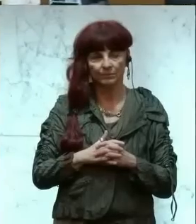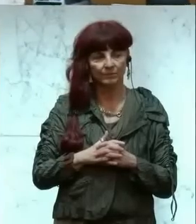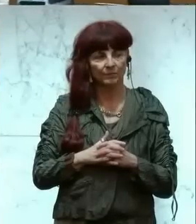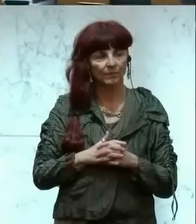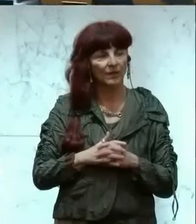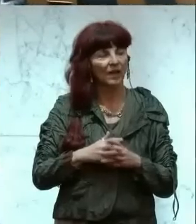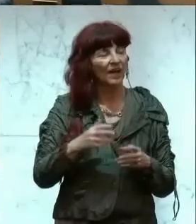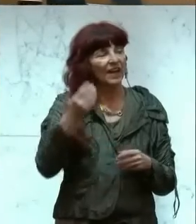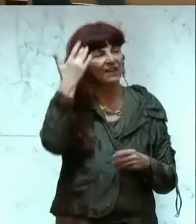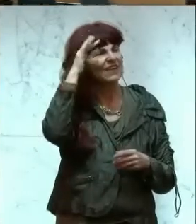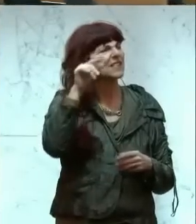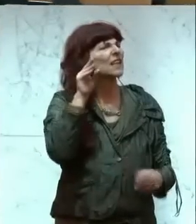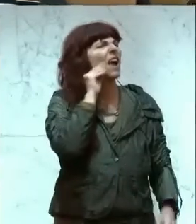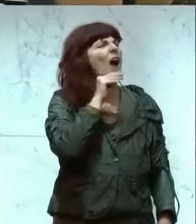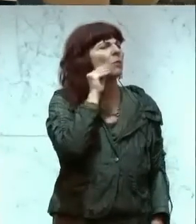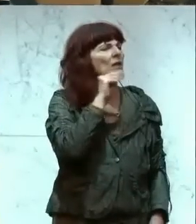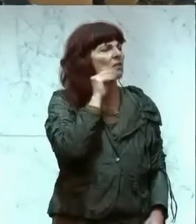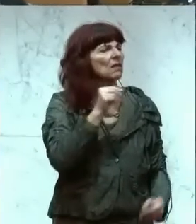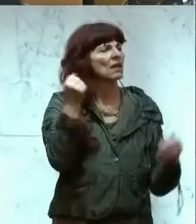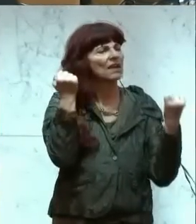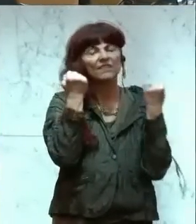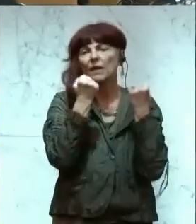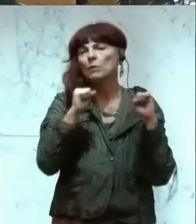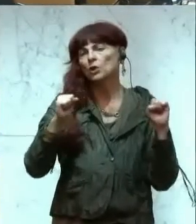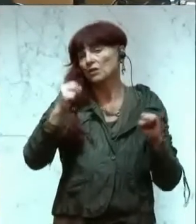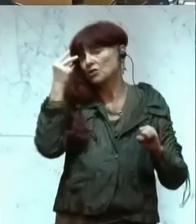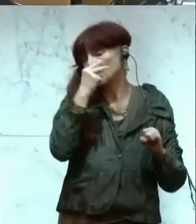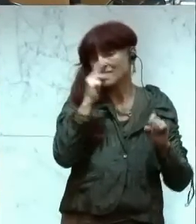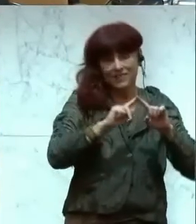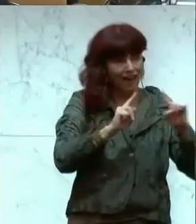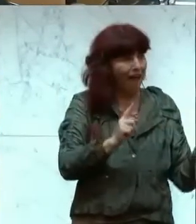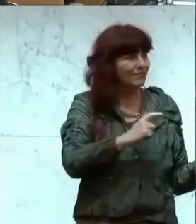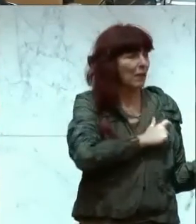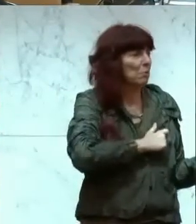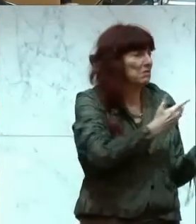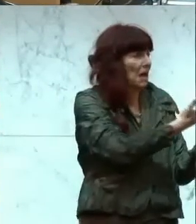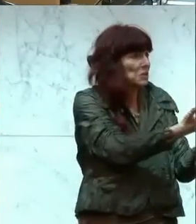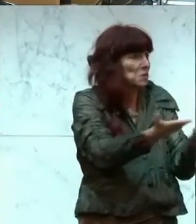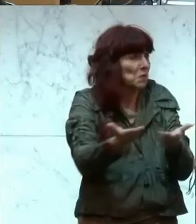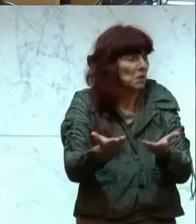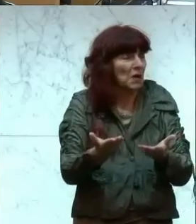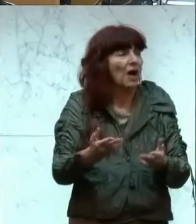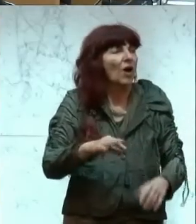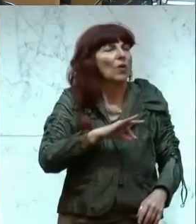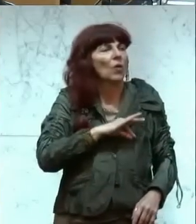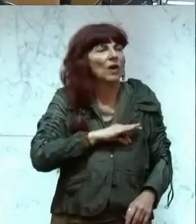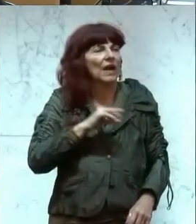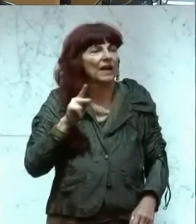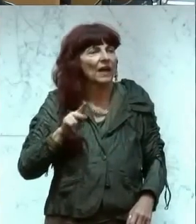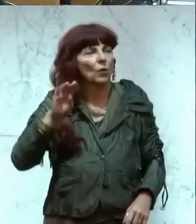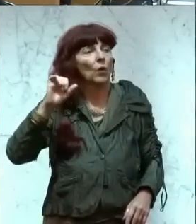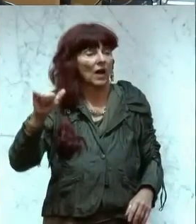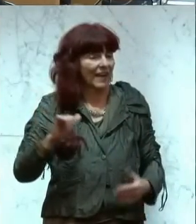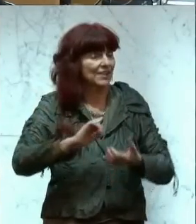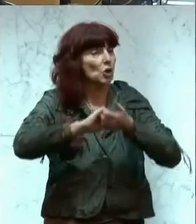Ich weiß nicht, warum Sie so jammern. Es ist das Demokratieverständnis der anderen Fraktionen hier in diesem Haus, Herr Kollege Kucher. Herr Klubobmann, muss man jetzt